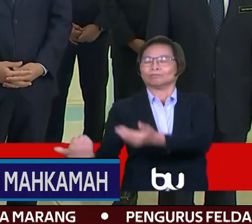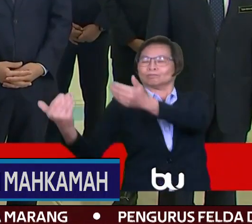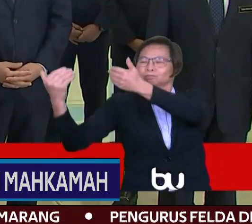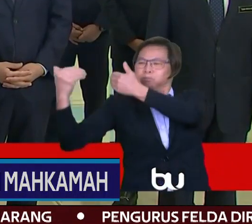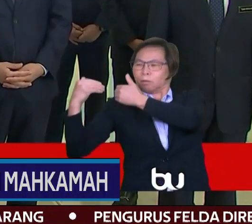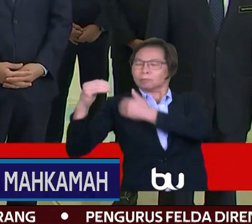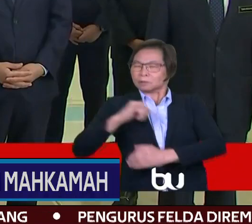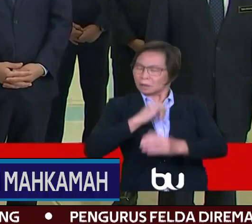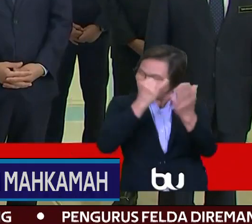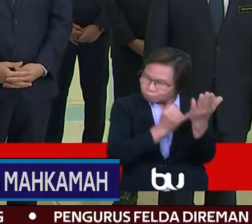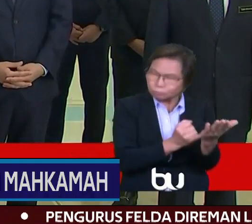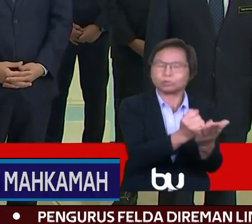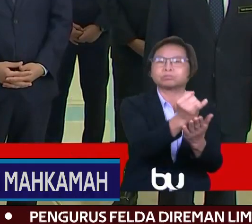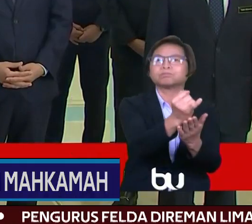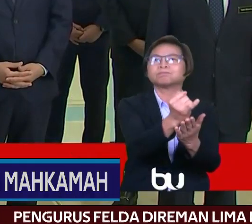jujur,